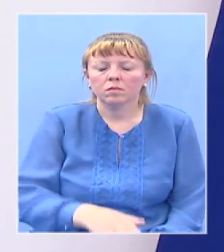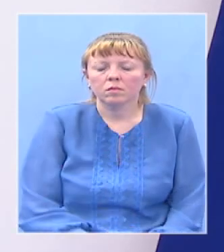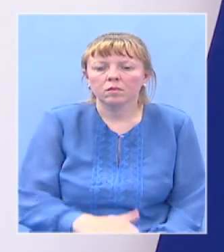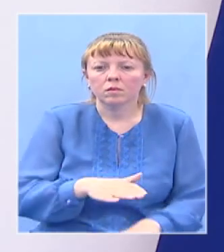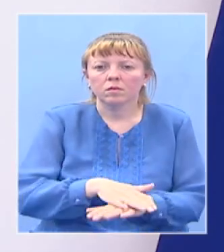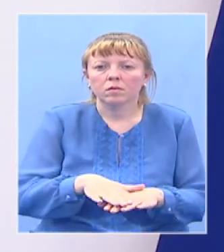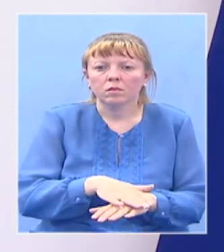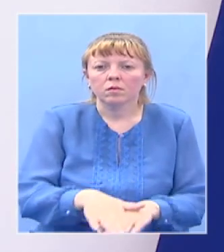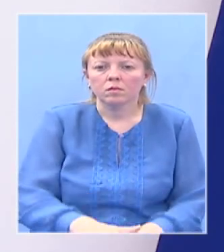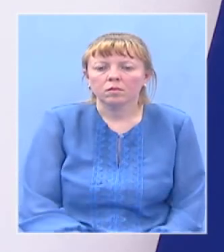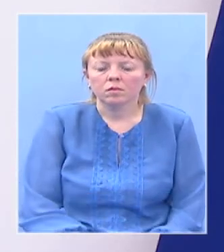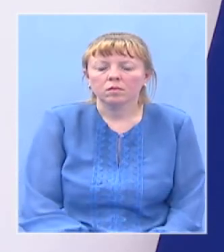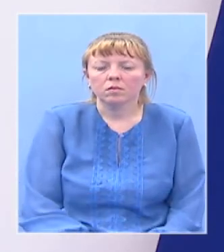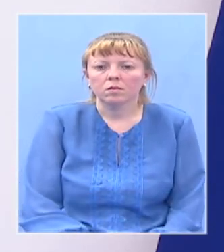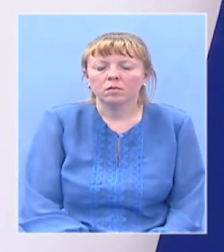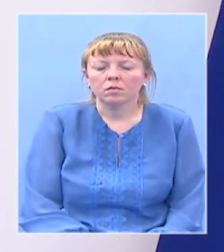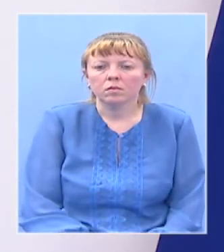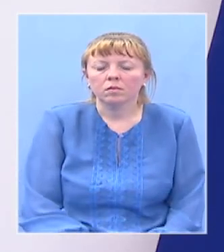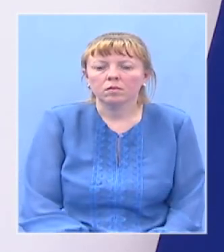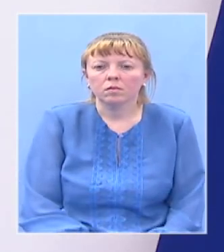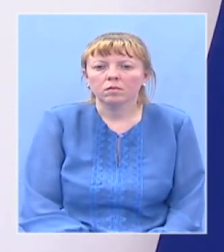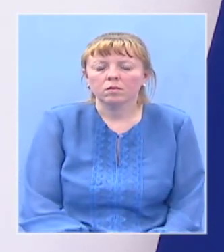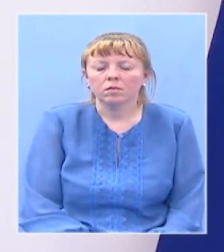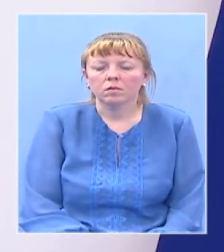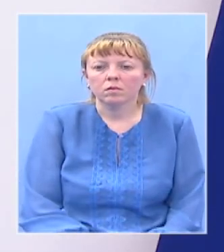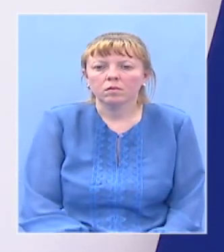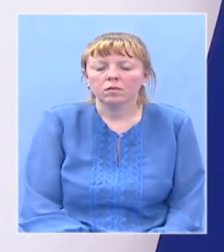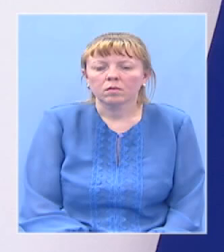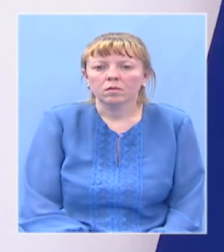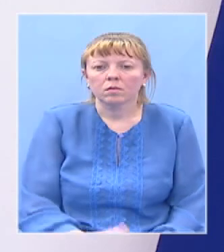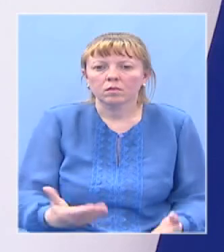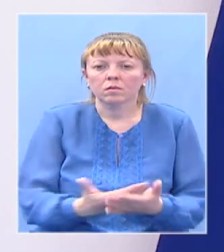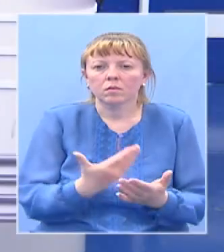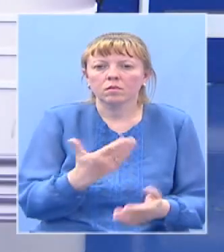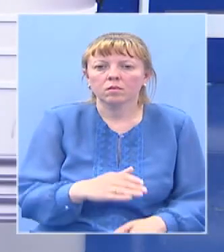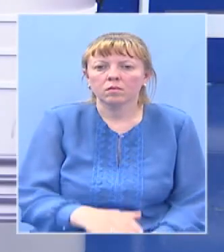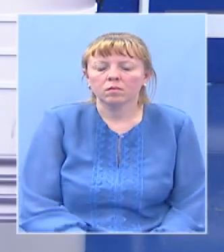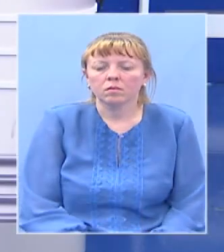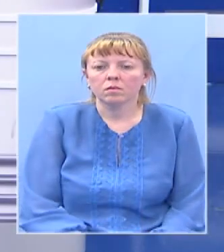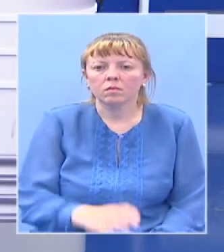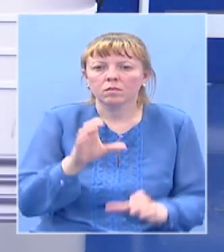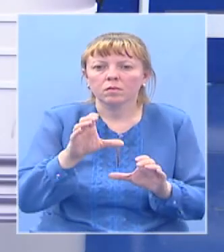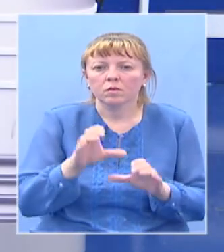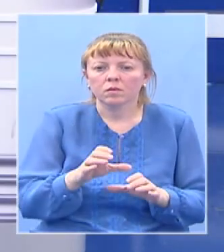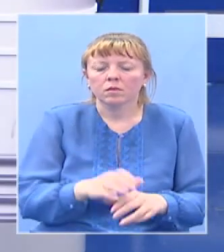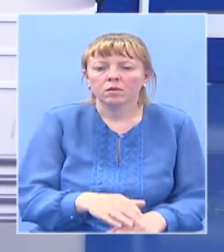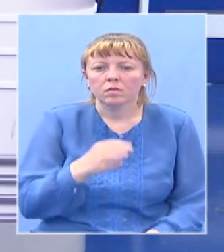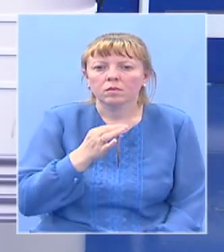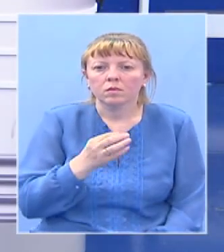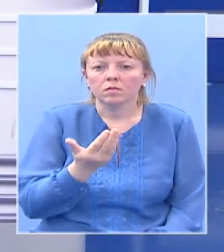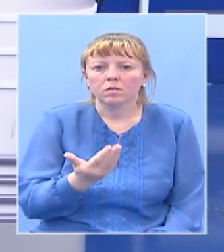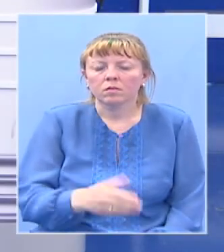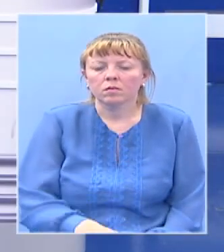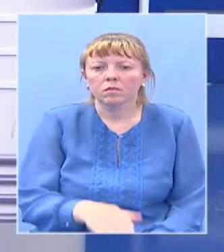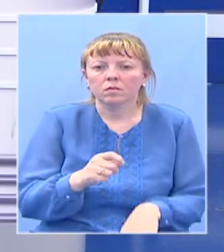рынка и в принципе по новым обновлениям по законодательно нормативно правок сейчас в